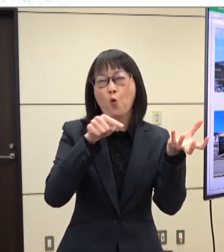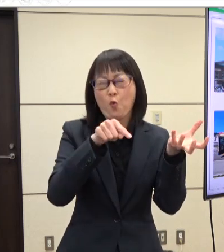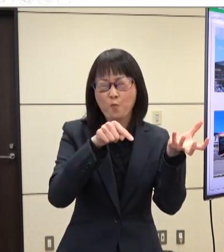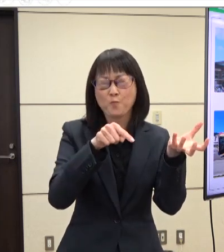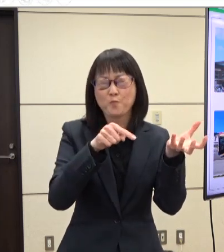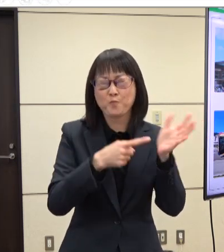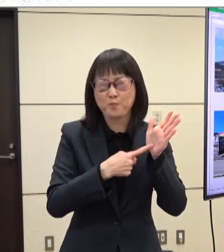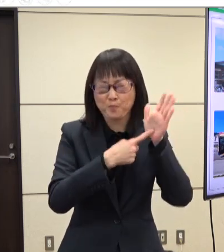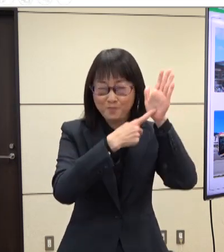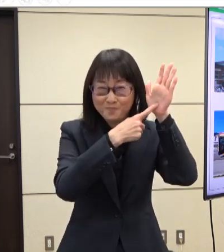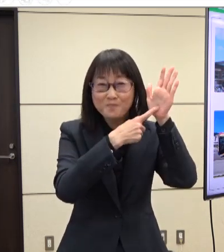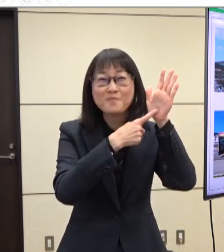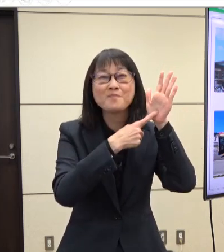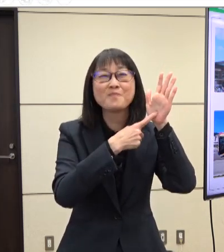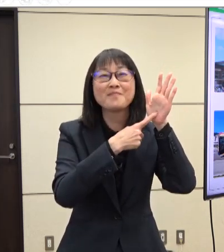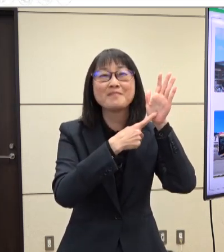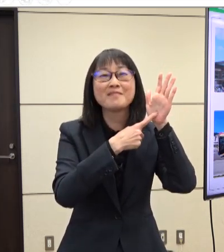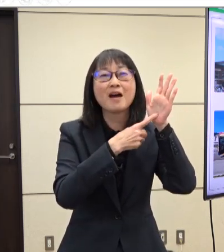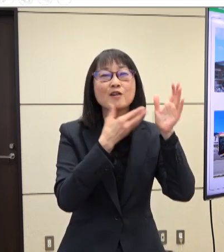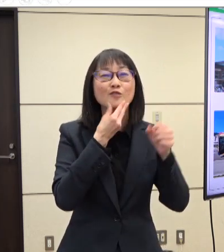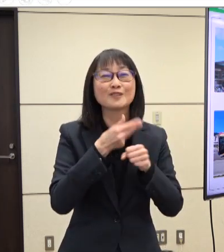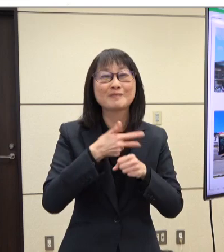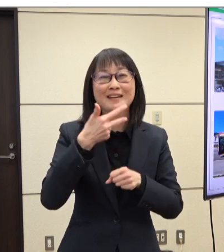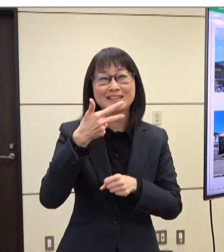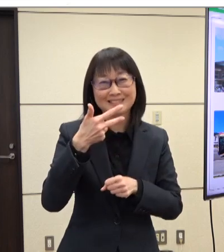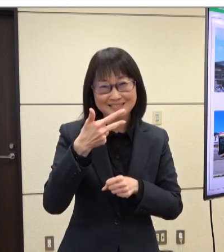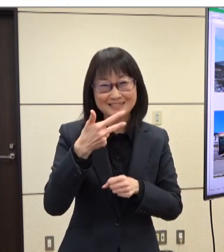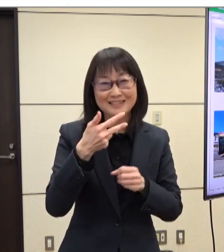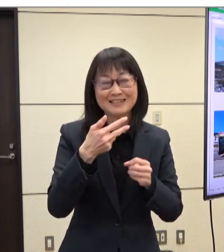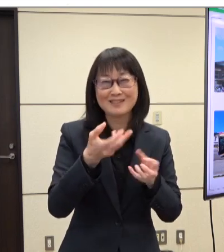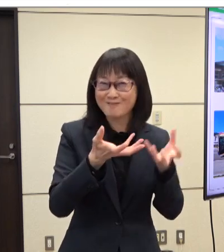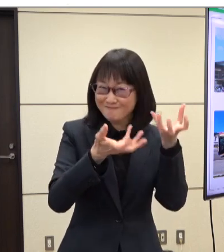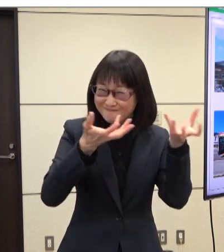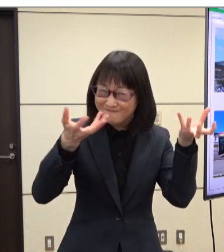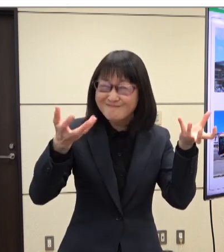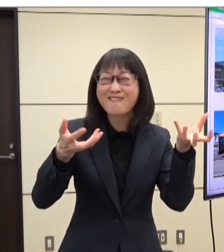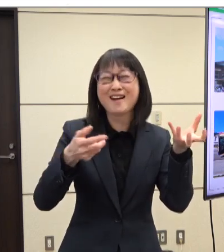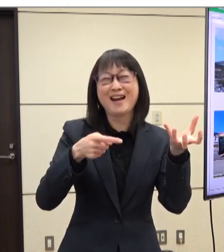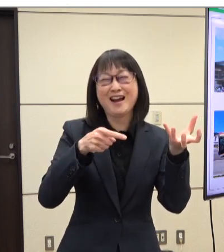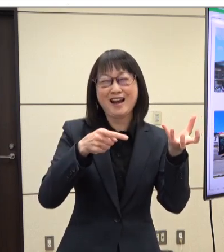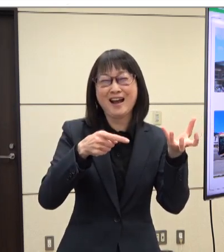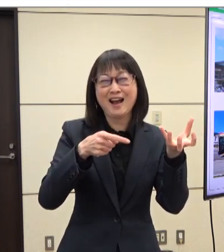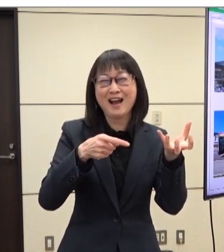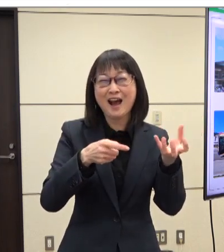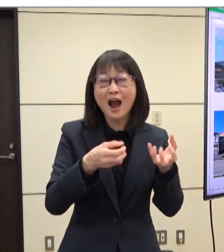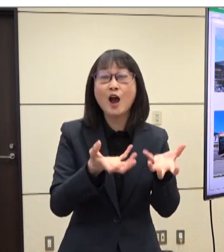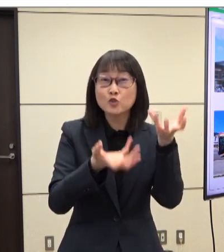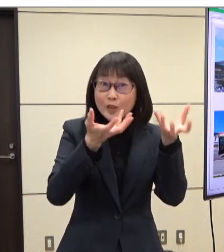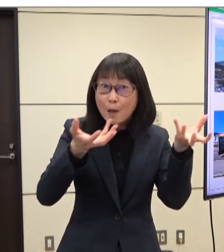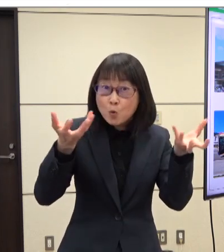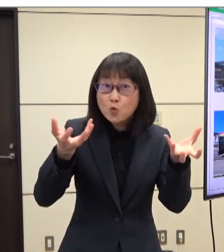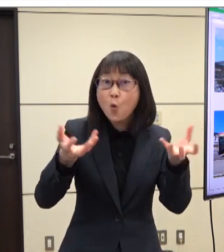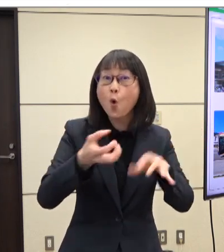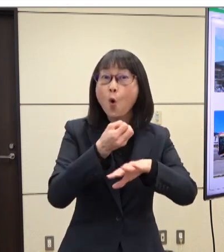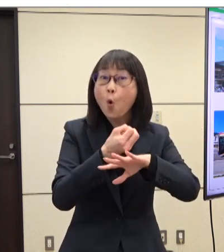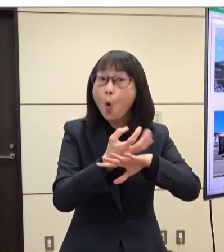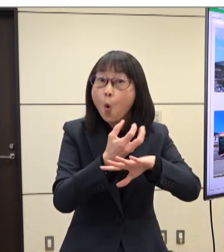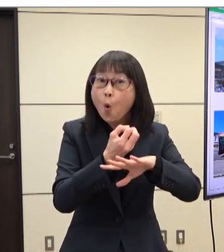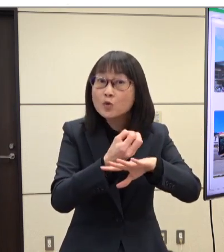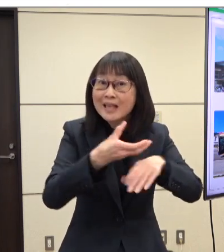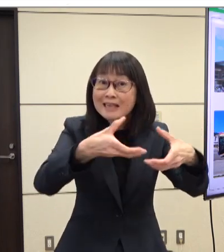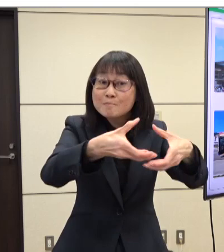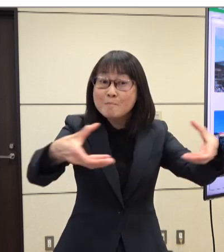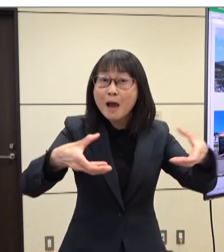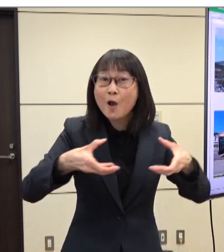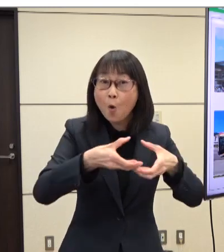福島の誇るフルーツ、宝石、果物の宝石箱といわれるさまざまなフルーツを提供し